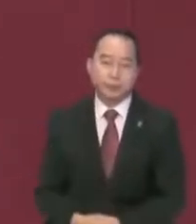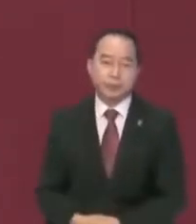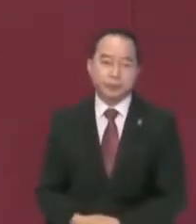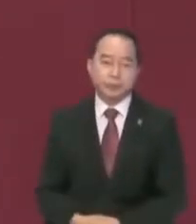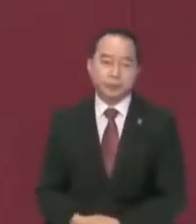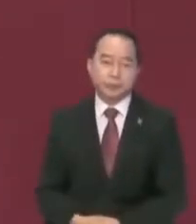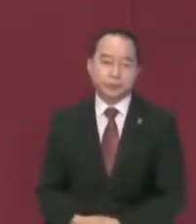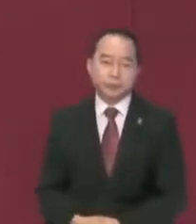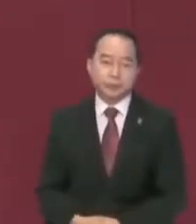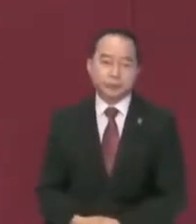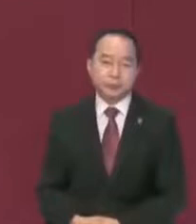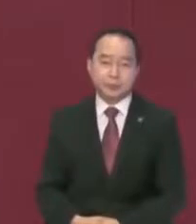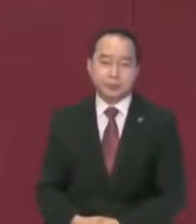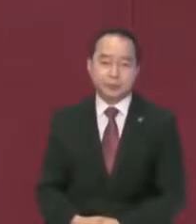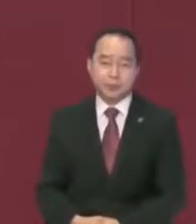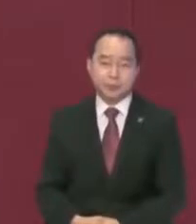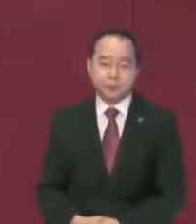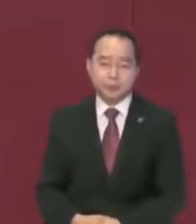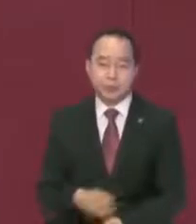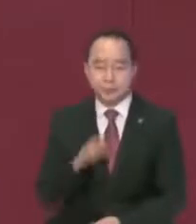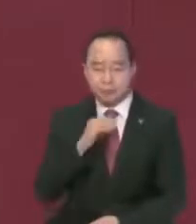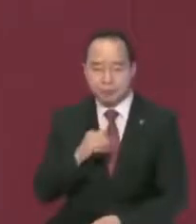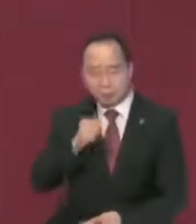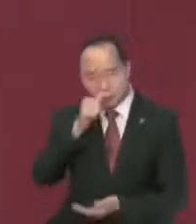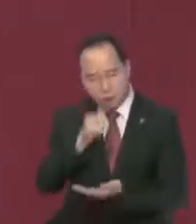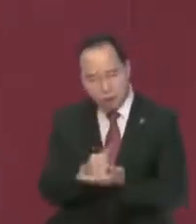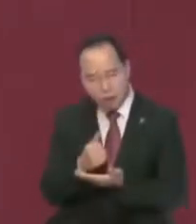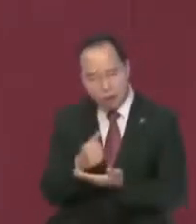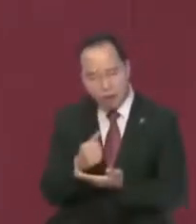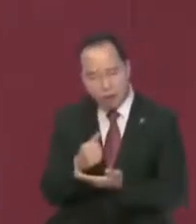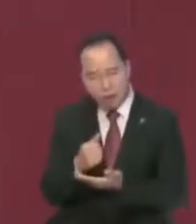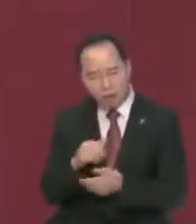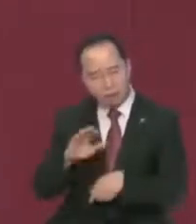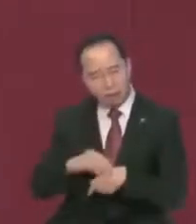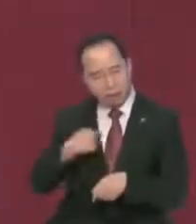죄 지은 것처럼 송구스러울 뿐입니다.